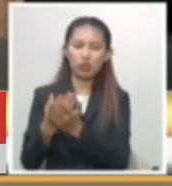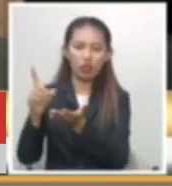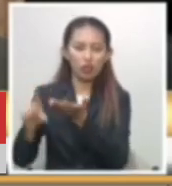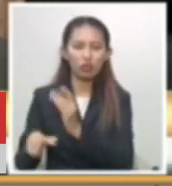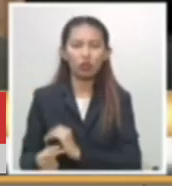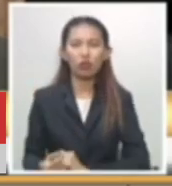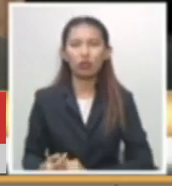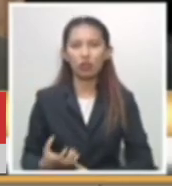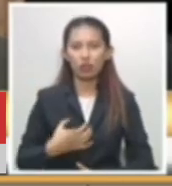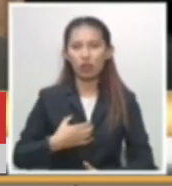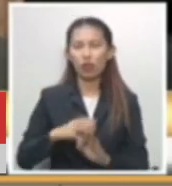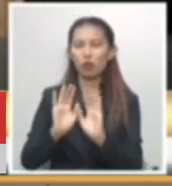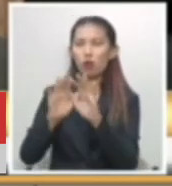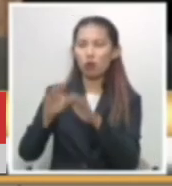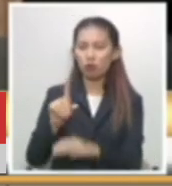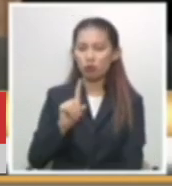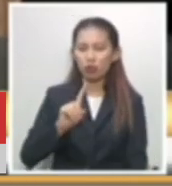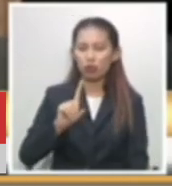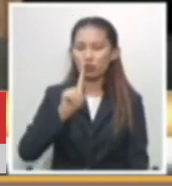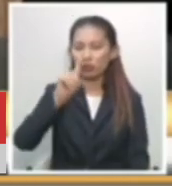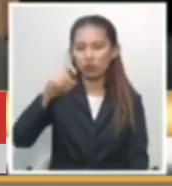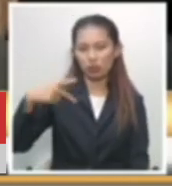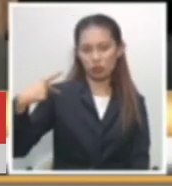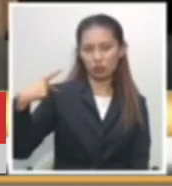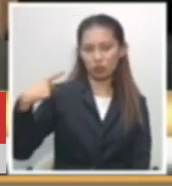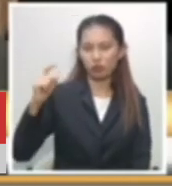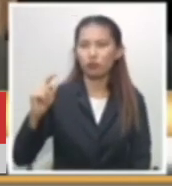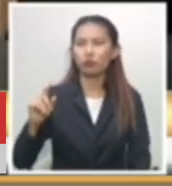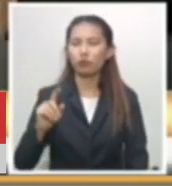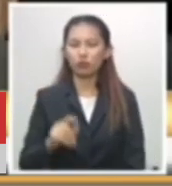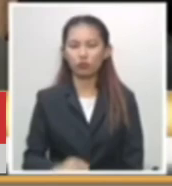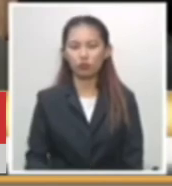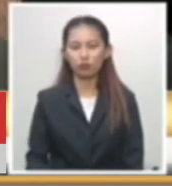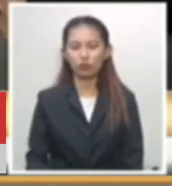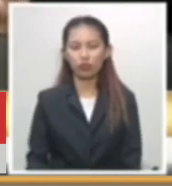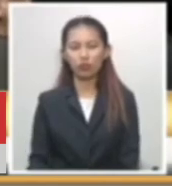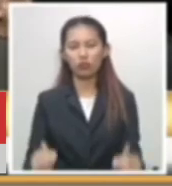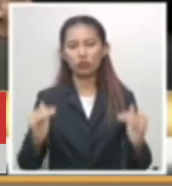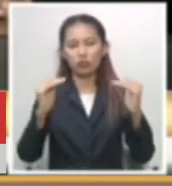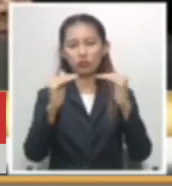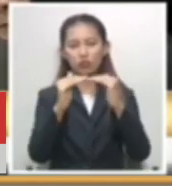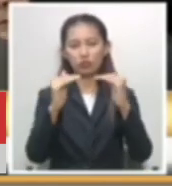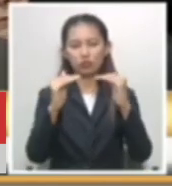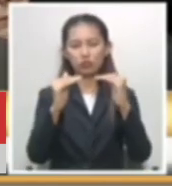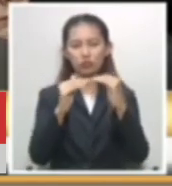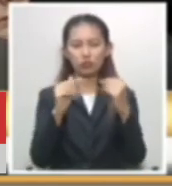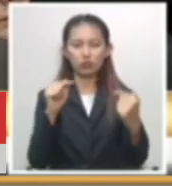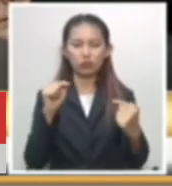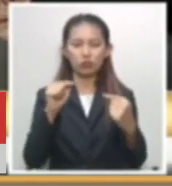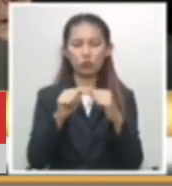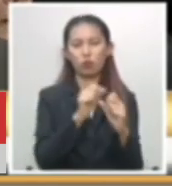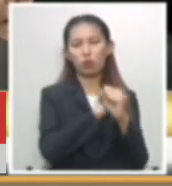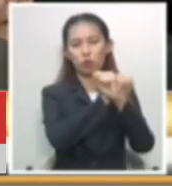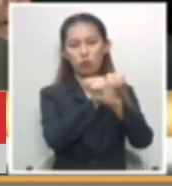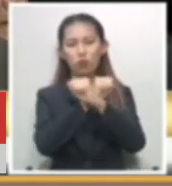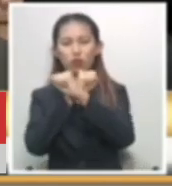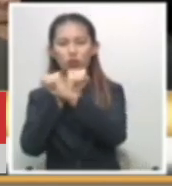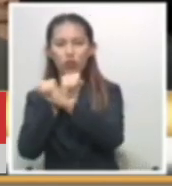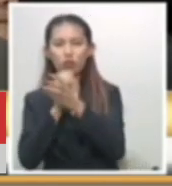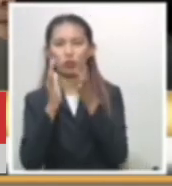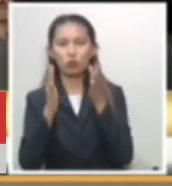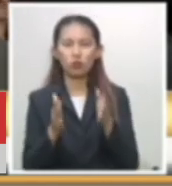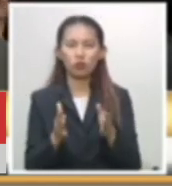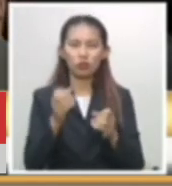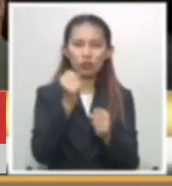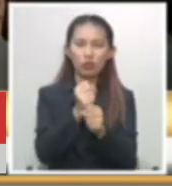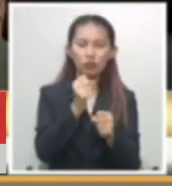ให้ท่านไปดูเรื่องสิทธิการคุ้มกันและการคุ้มครองการปฏิบัติงานของสมาชิ